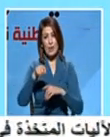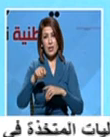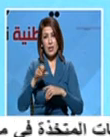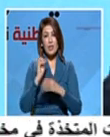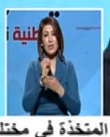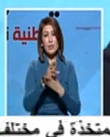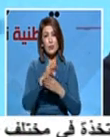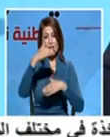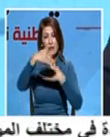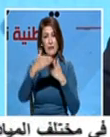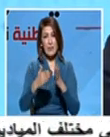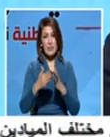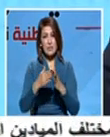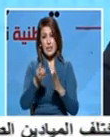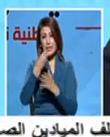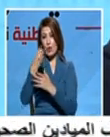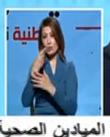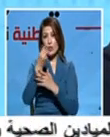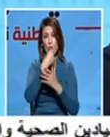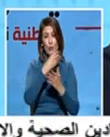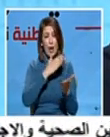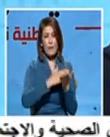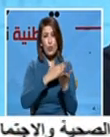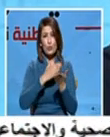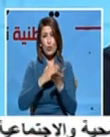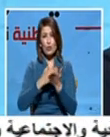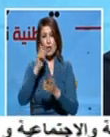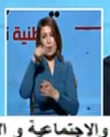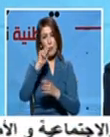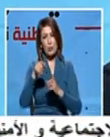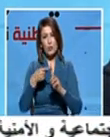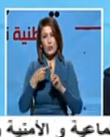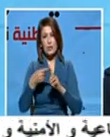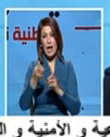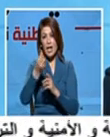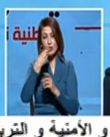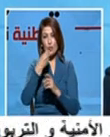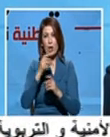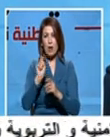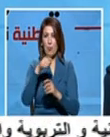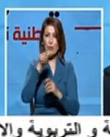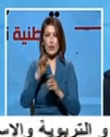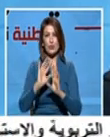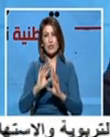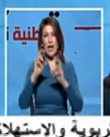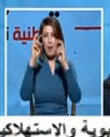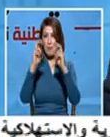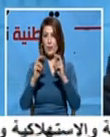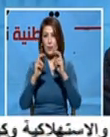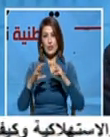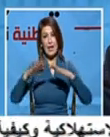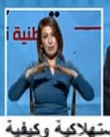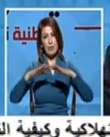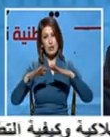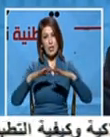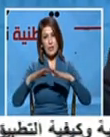معناها عبر وصفة طبية من الطبيب المباشر نتاعو ويتحصل على الدواء نتاعو دون الخضوع لإجراءات الموافقة